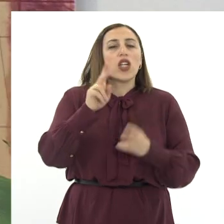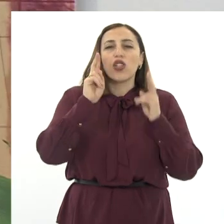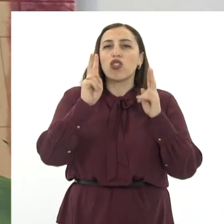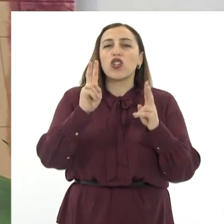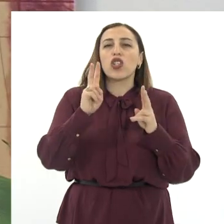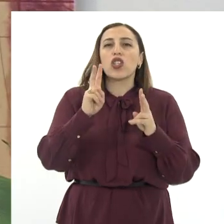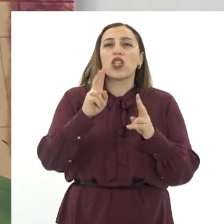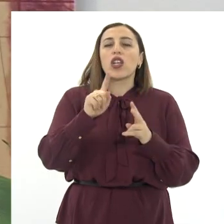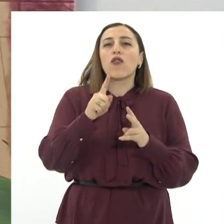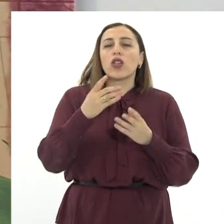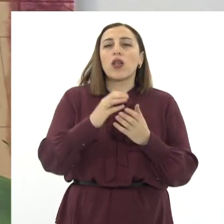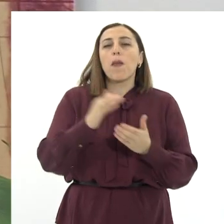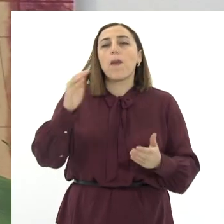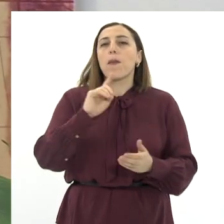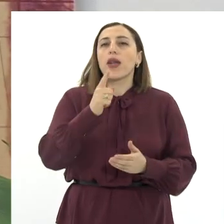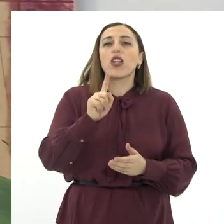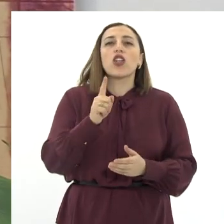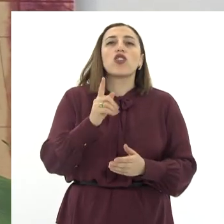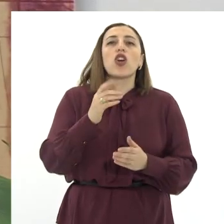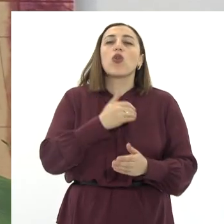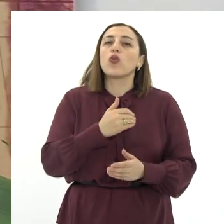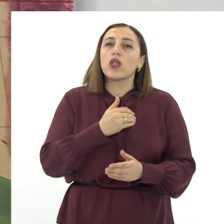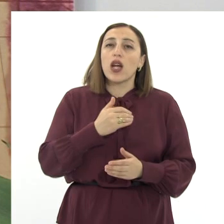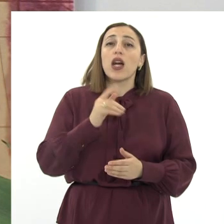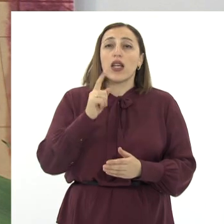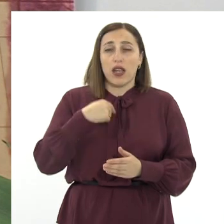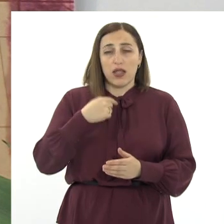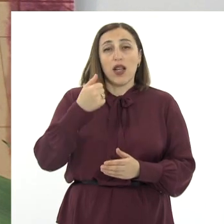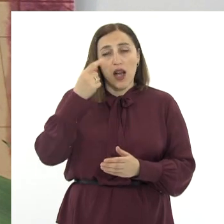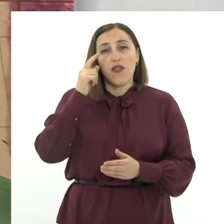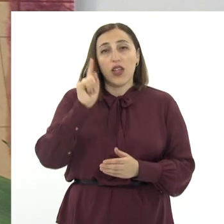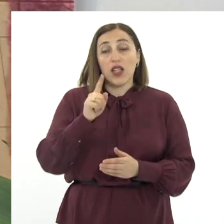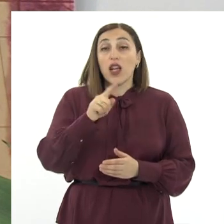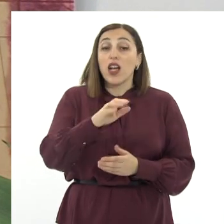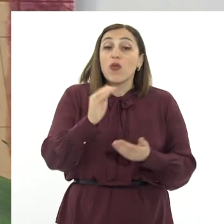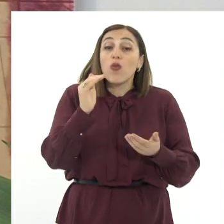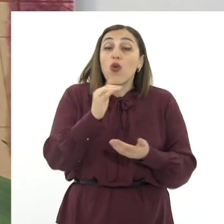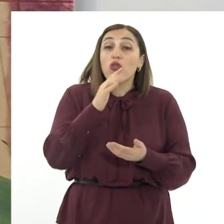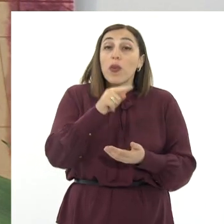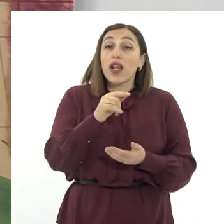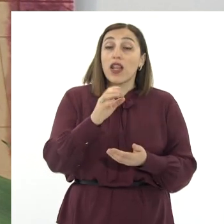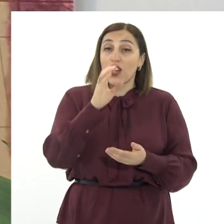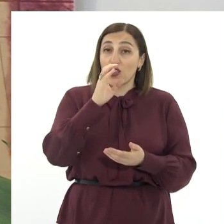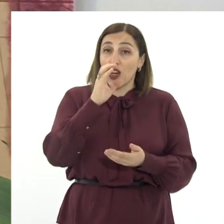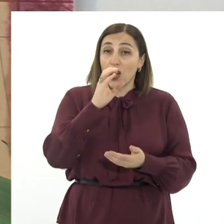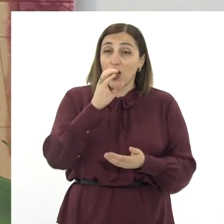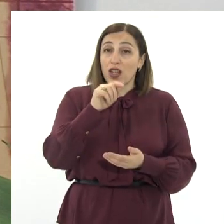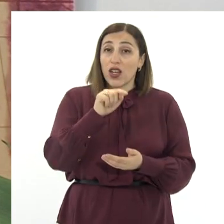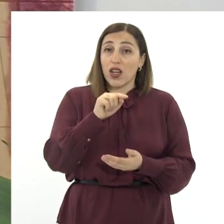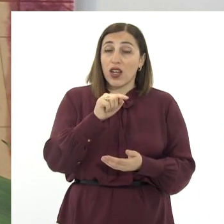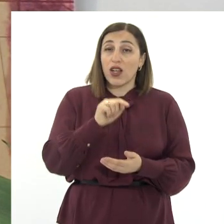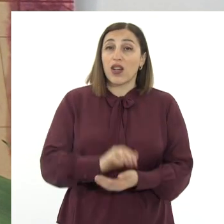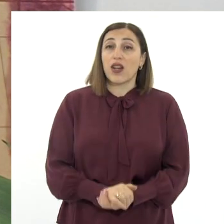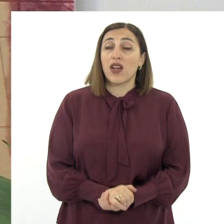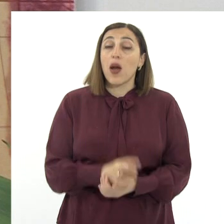է ուզելու, ենթադրենք 1 տարեկանում ինչ ձգտում է ունենալու, ես գիտեմ, այսքան փոքրուց պիտի